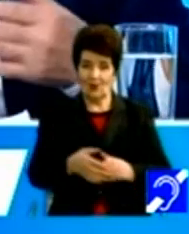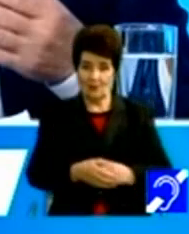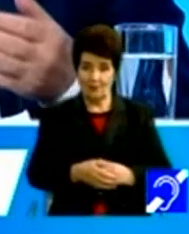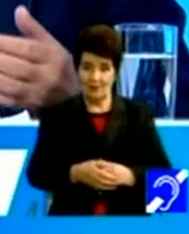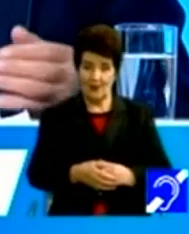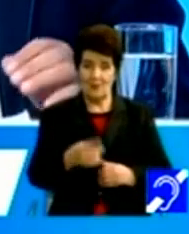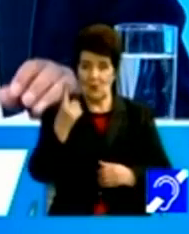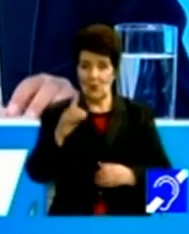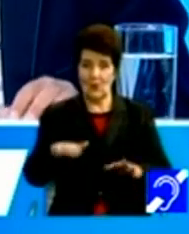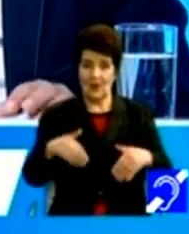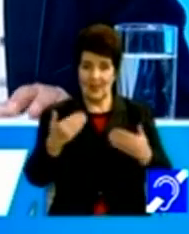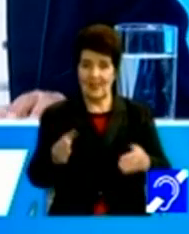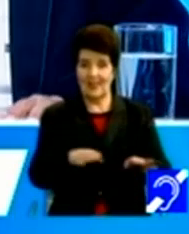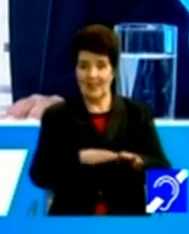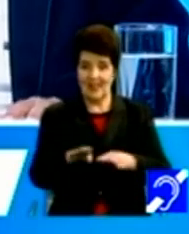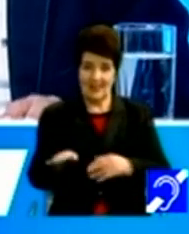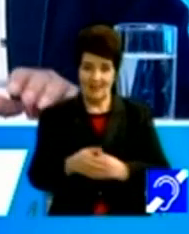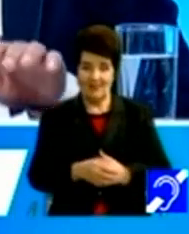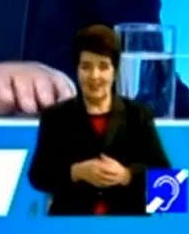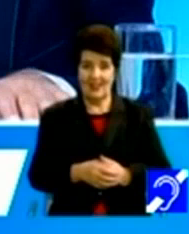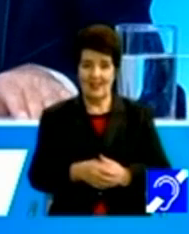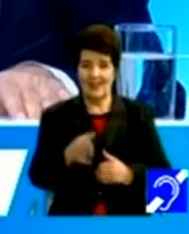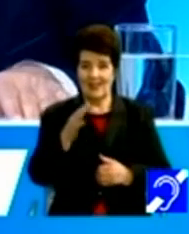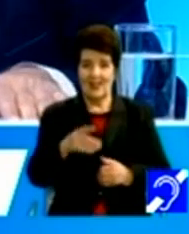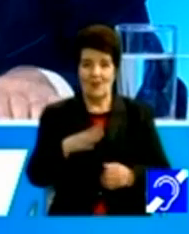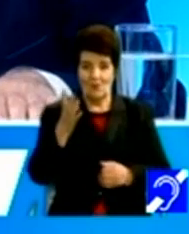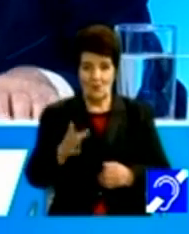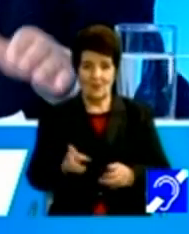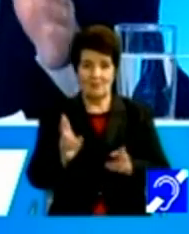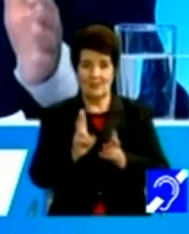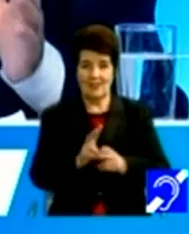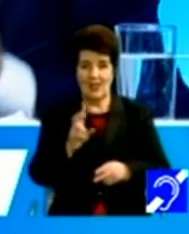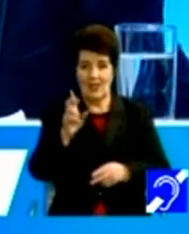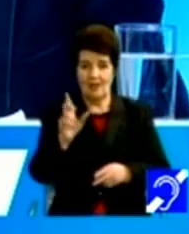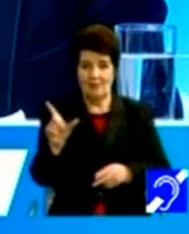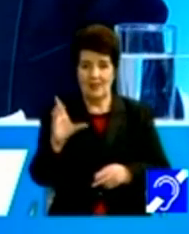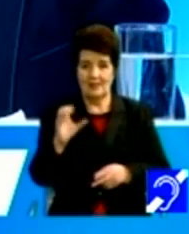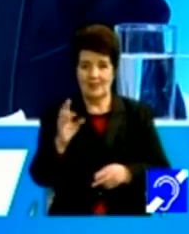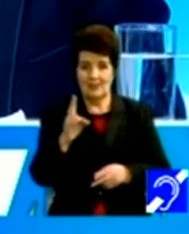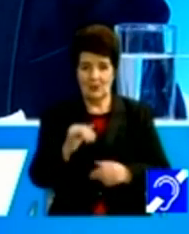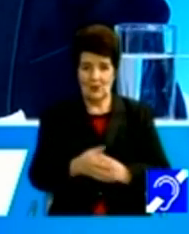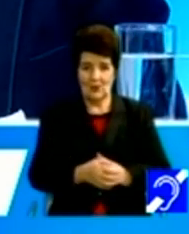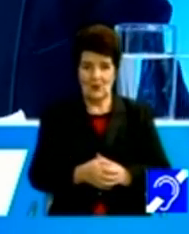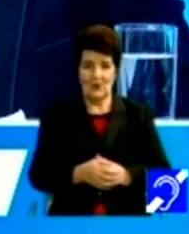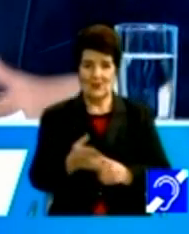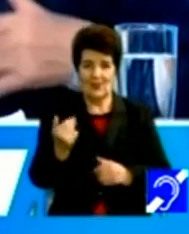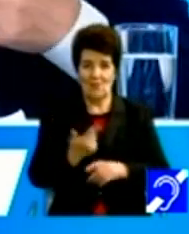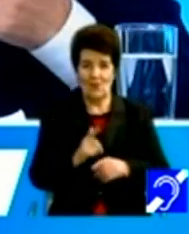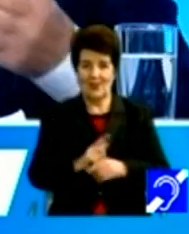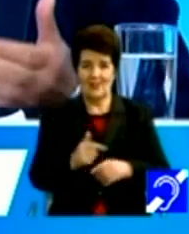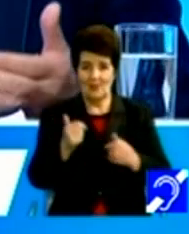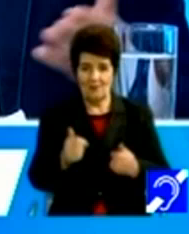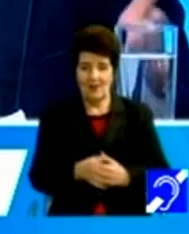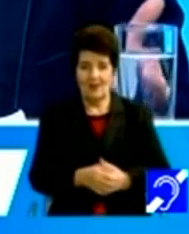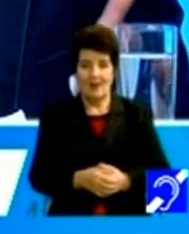desemnarea unui candidat la nivel de Chișinău, eu am fost și m-am întâlnit cu domnul Băsescu. Cunoașteți că am discutat despre lucrurile foarte acestea.